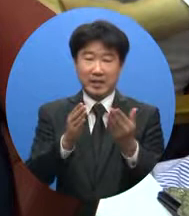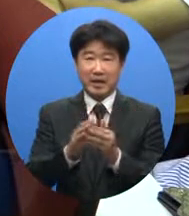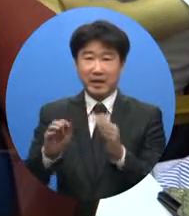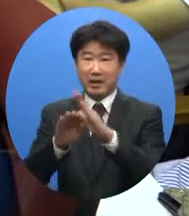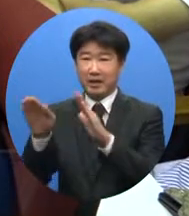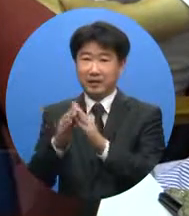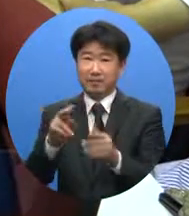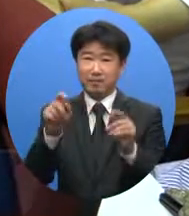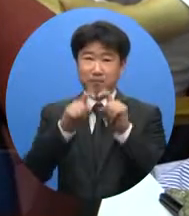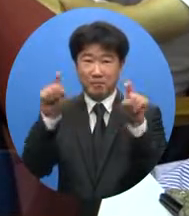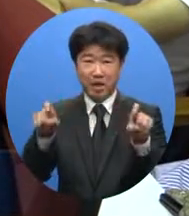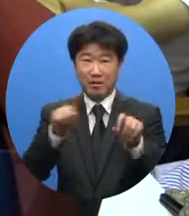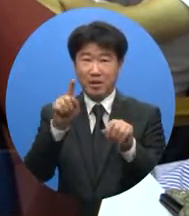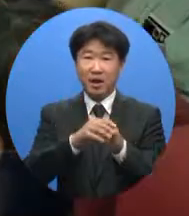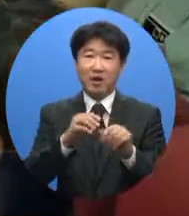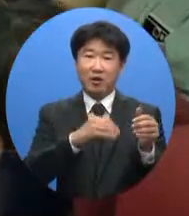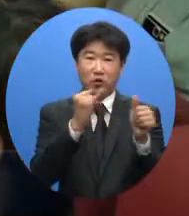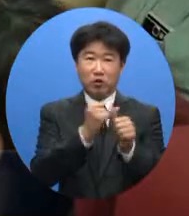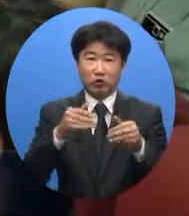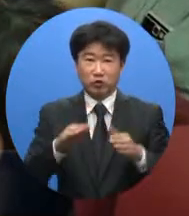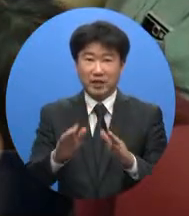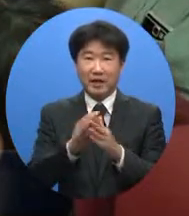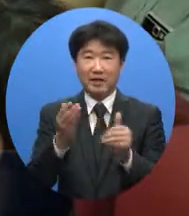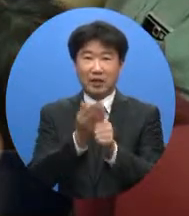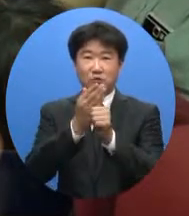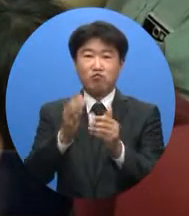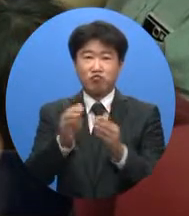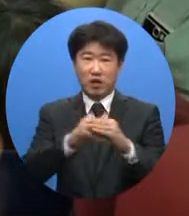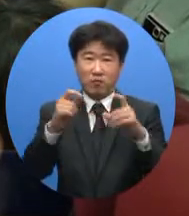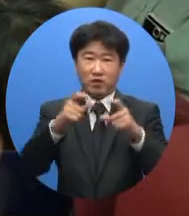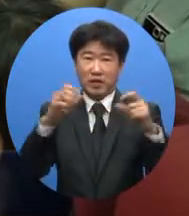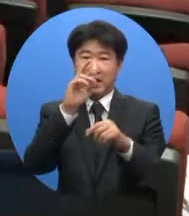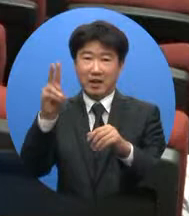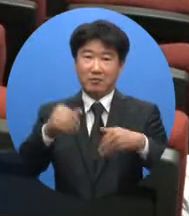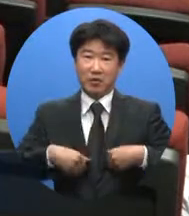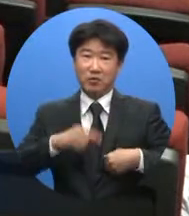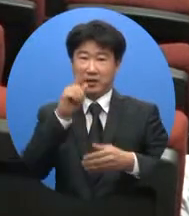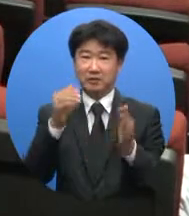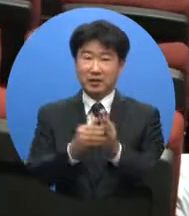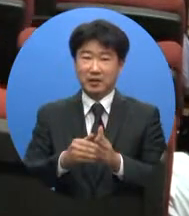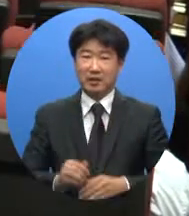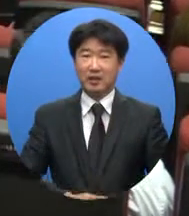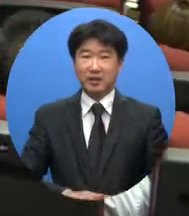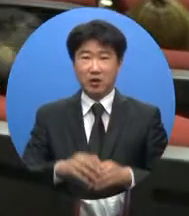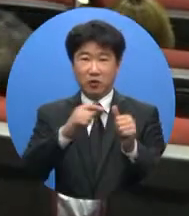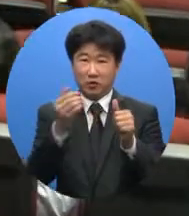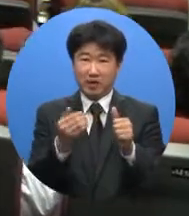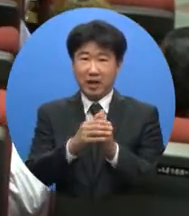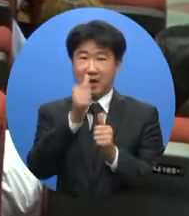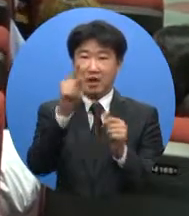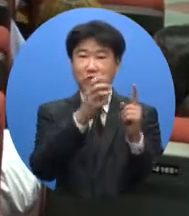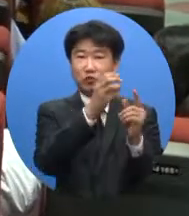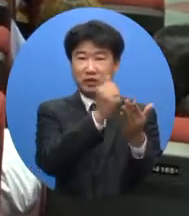양립을 통해 결혼과 출산, 양육 문화를 확산해야 이 위기를 극복할 수 있다고 강조했습니다. 교육에 앞서